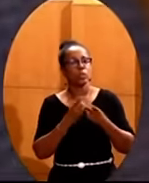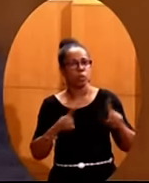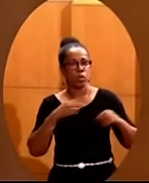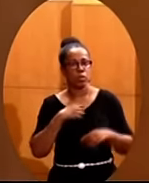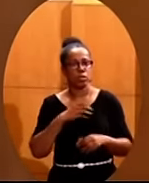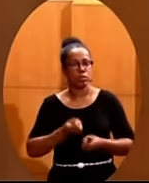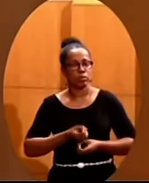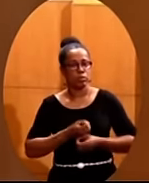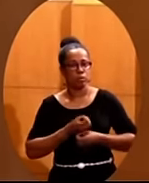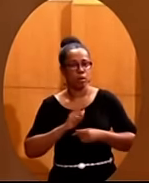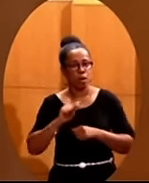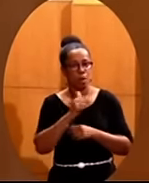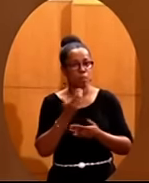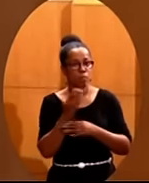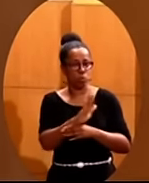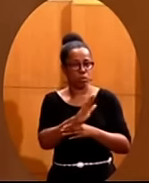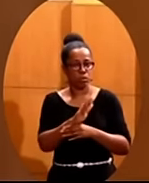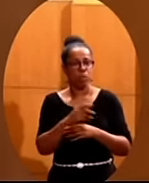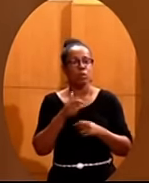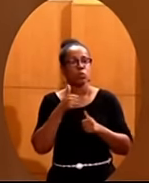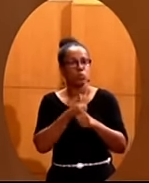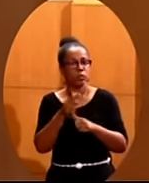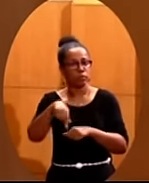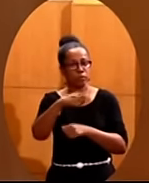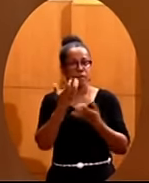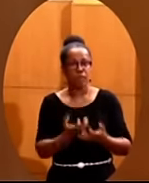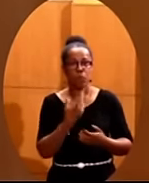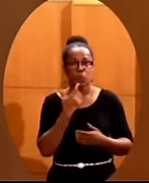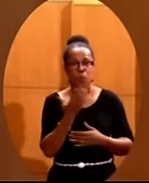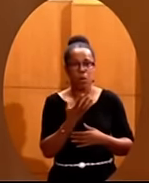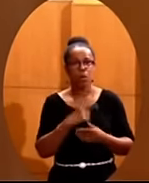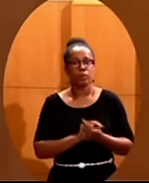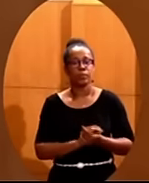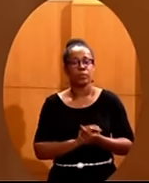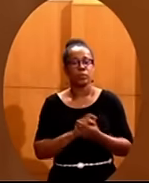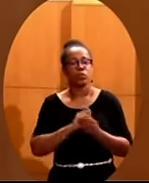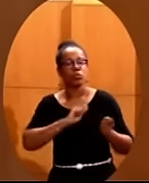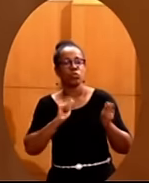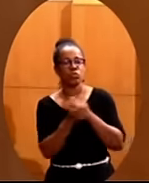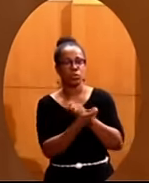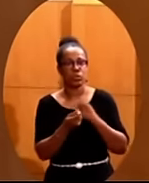exprimé en manifestant votre volonté d'un véritable